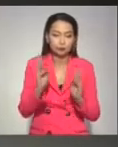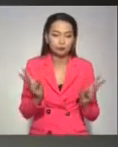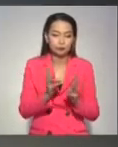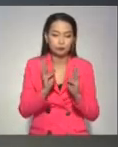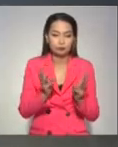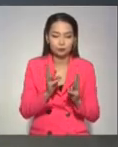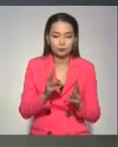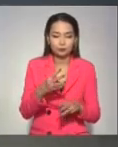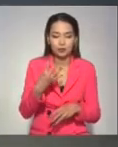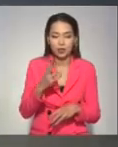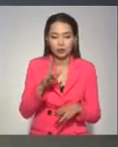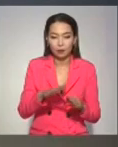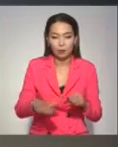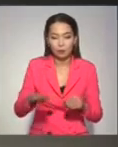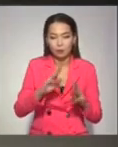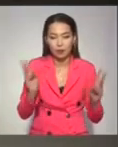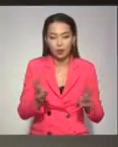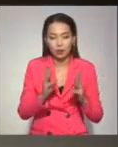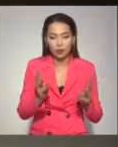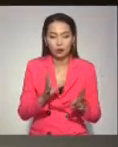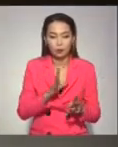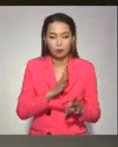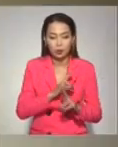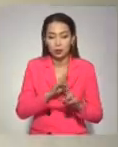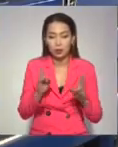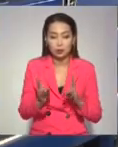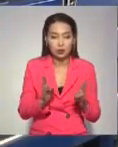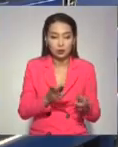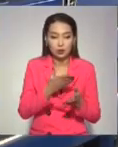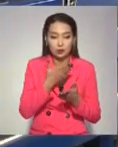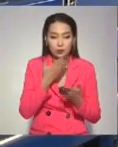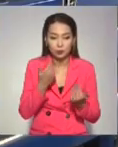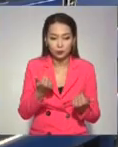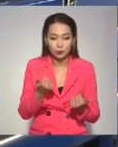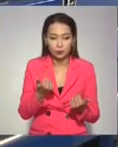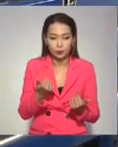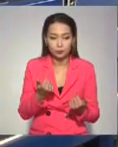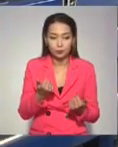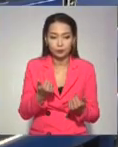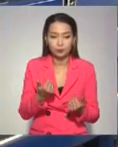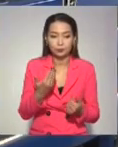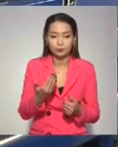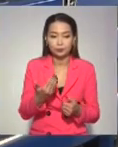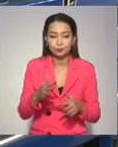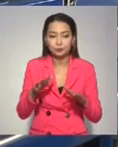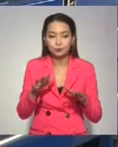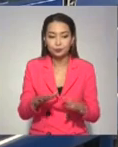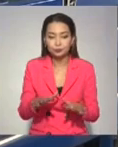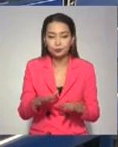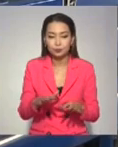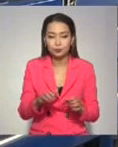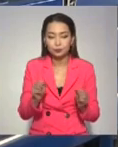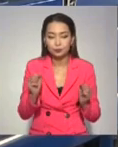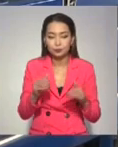жалын 40 шаршы метр аумақты шарпыған. Өрттен зардап шеккендер жоқ. Құтқарушылар оқиға орнына жеткен кезде